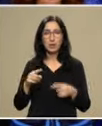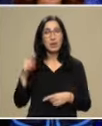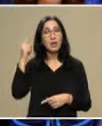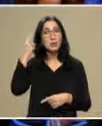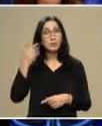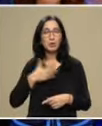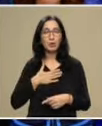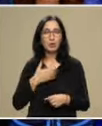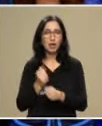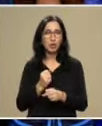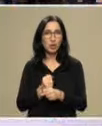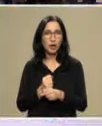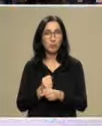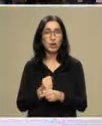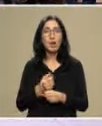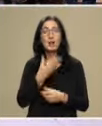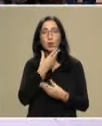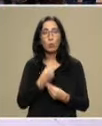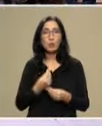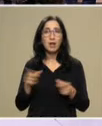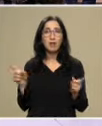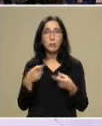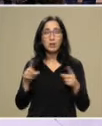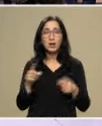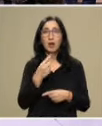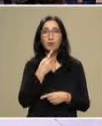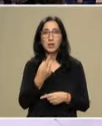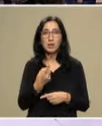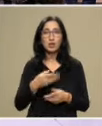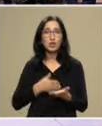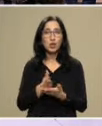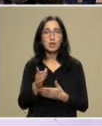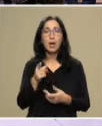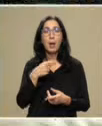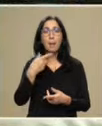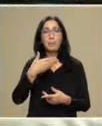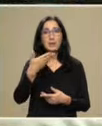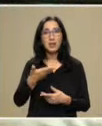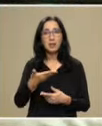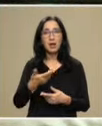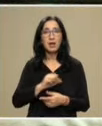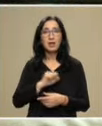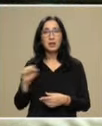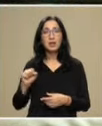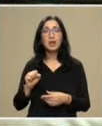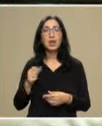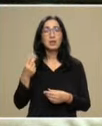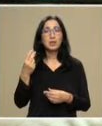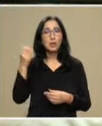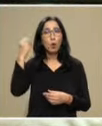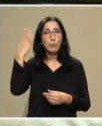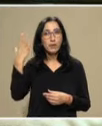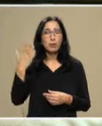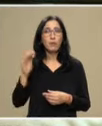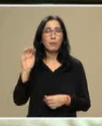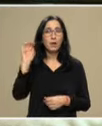Смисълът на нашата работа е да опознаваме музикалния език чрез песента и да се образоваме,